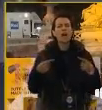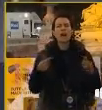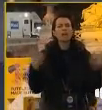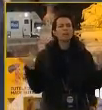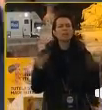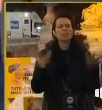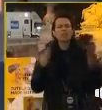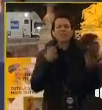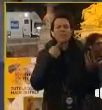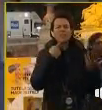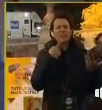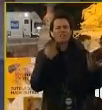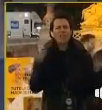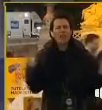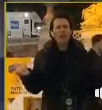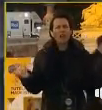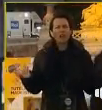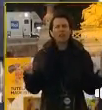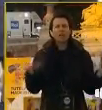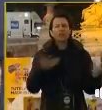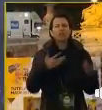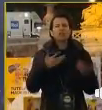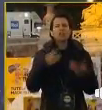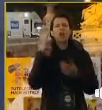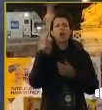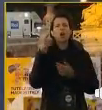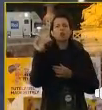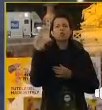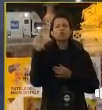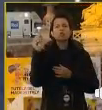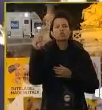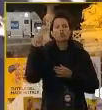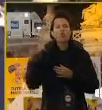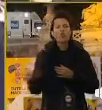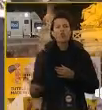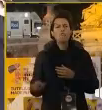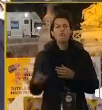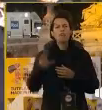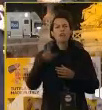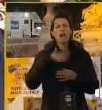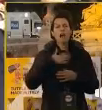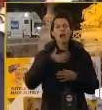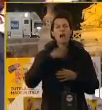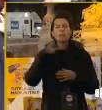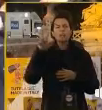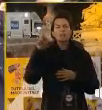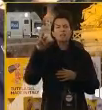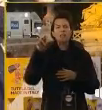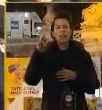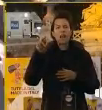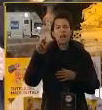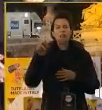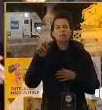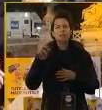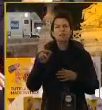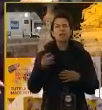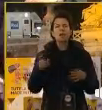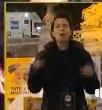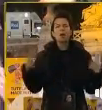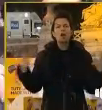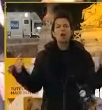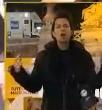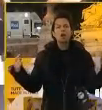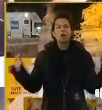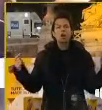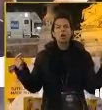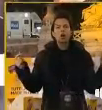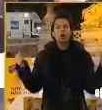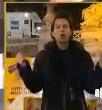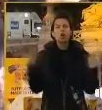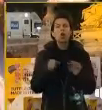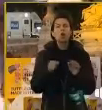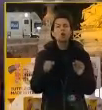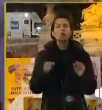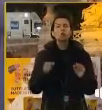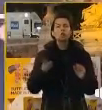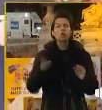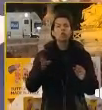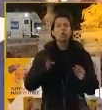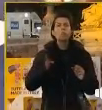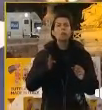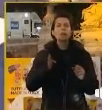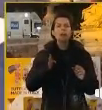Che avversari abbiamo? Abbiamo un ragazzo di 30 anni contro il badante della nipote di Mudara.